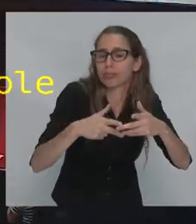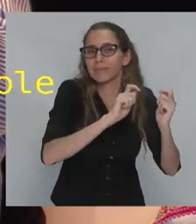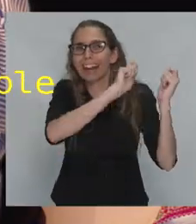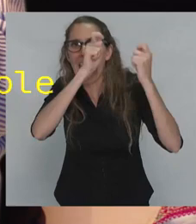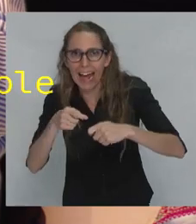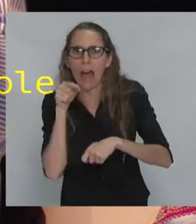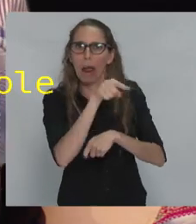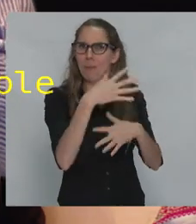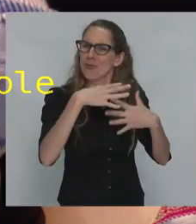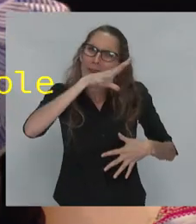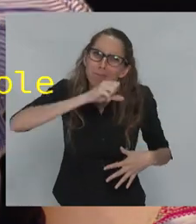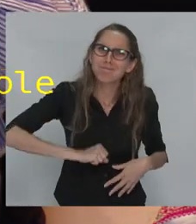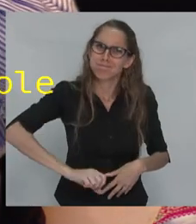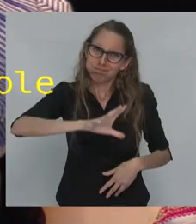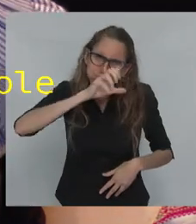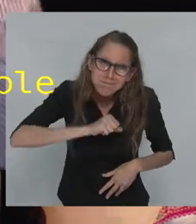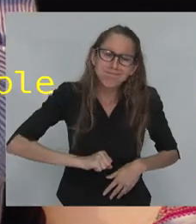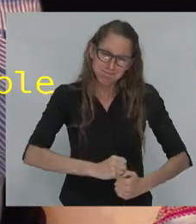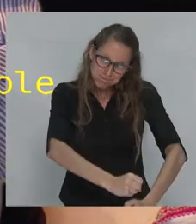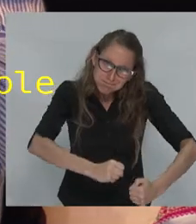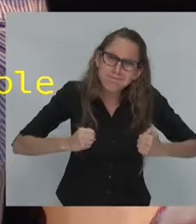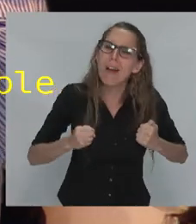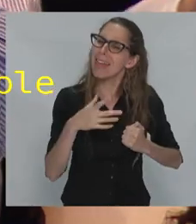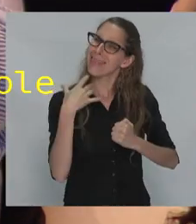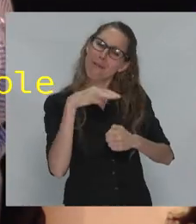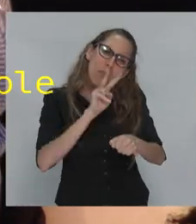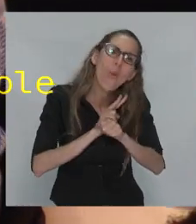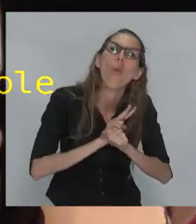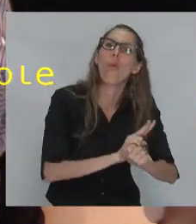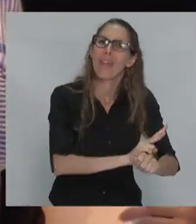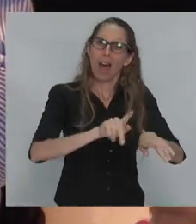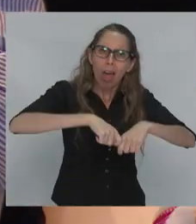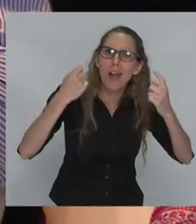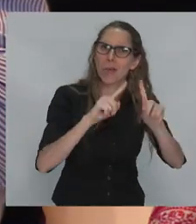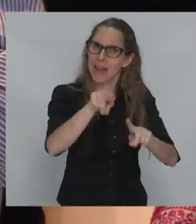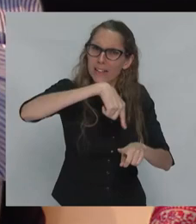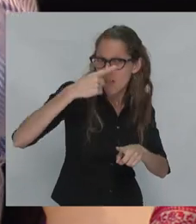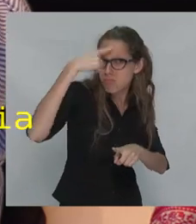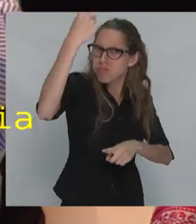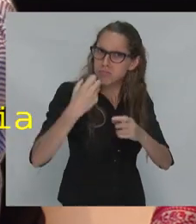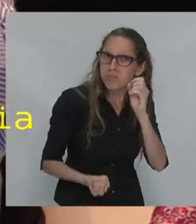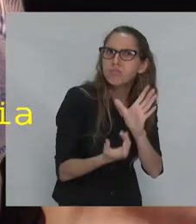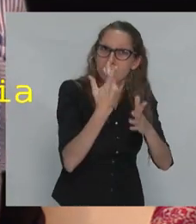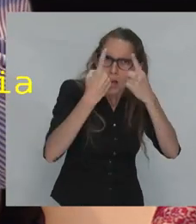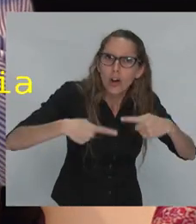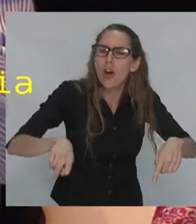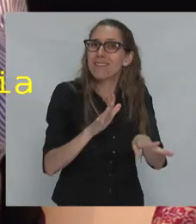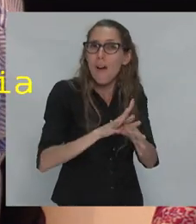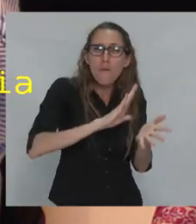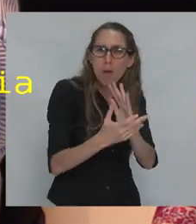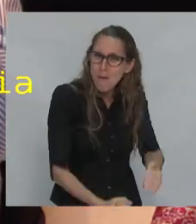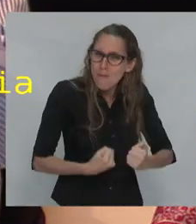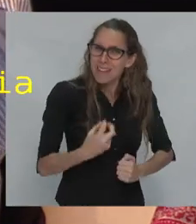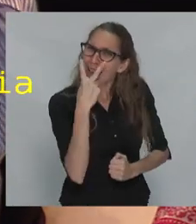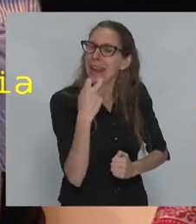briser. Elle est inventive et elle est dans une capacité de vitalité très peu commune. Mais elle a fait également, elle